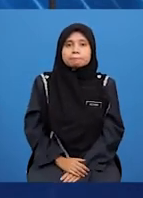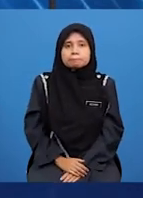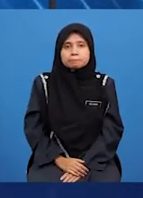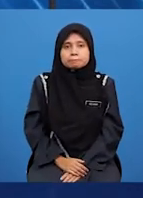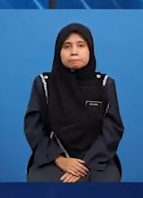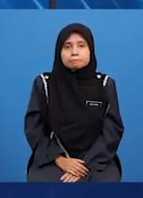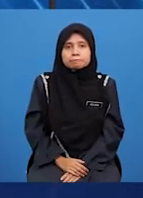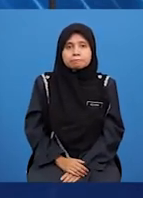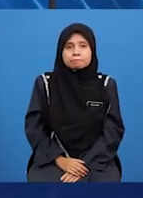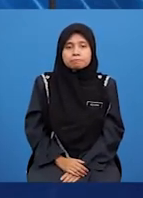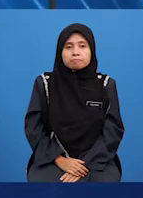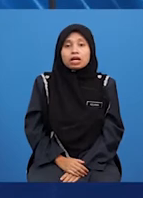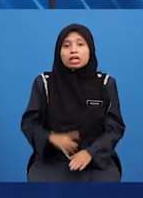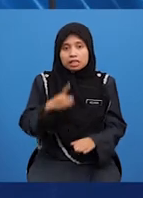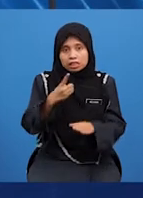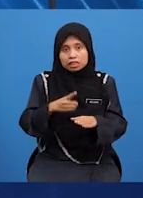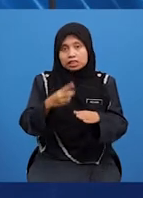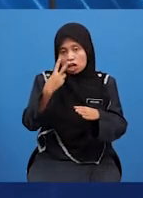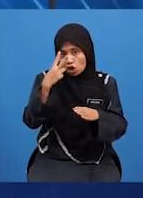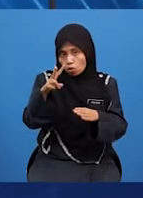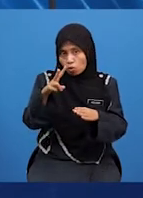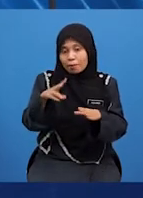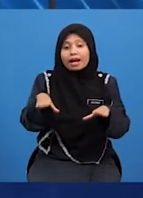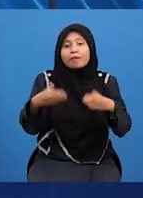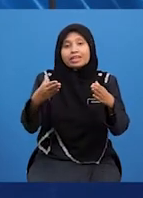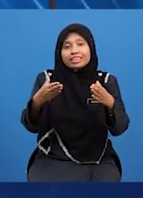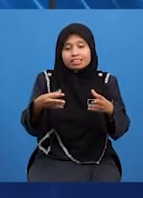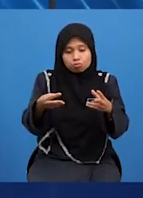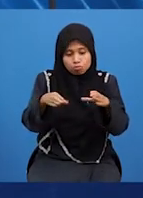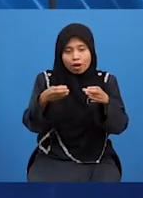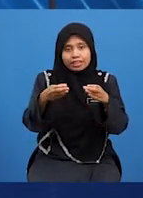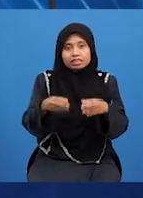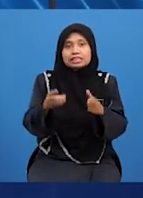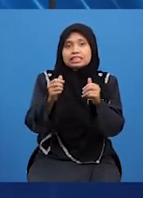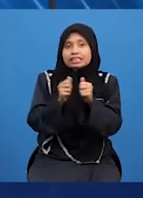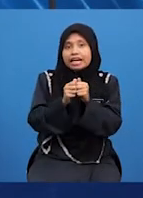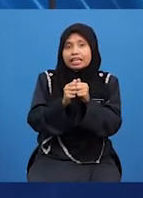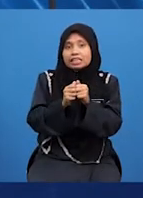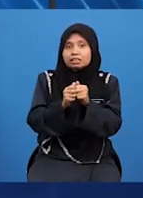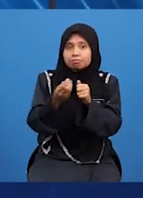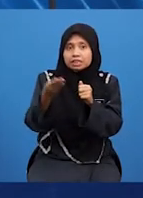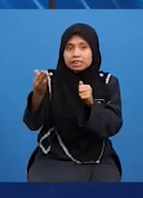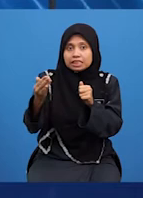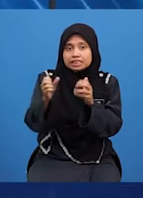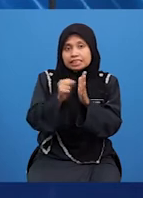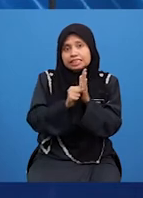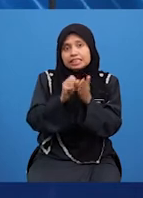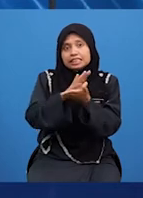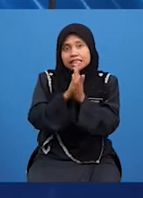Kita nak tengok demonstrasi melukis lukisan pengkarya setting dengan menggunakan objek sejadi dan juga